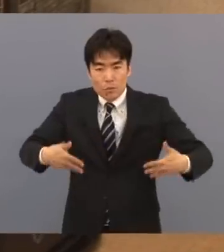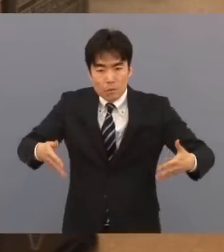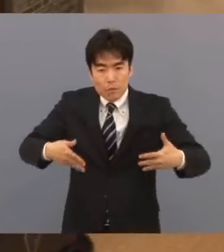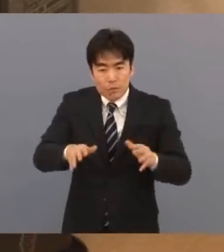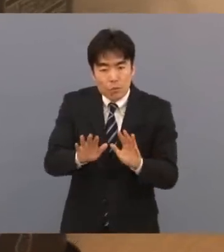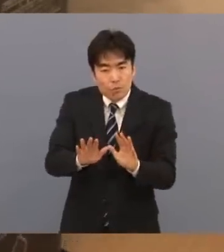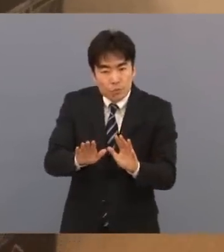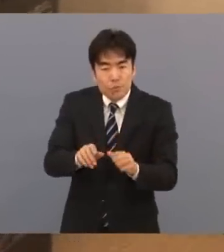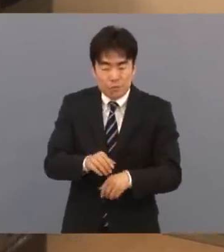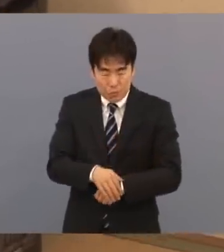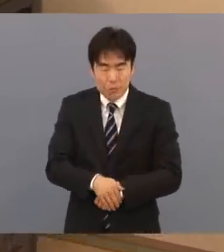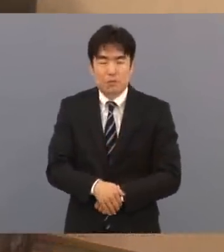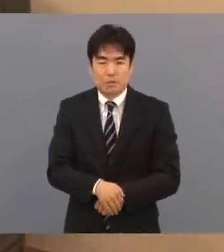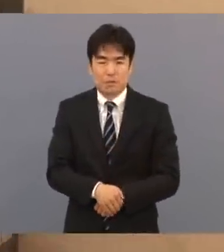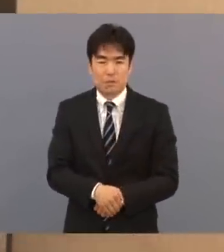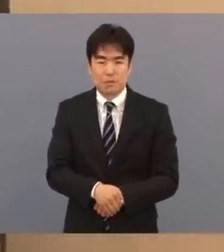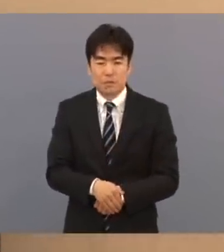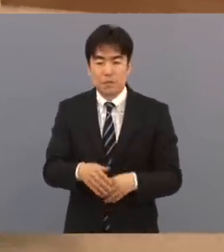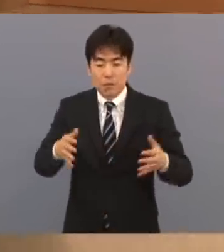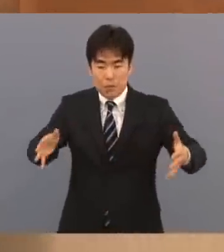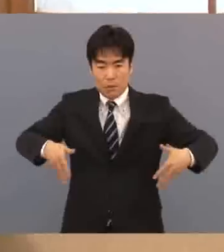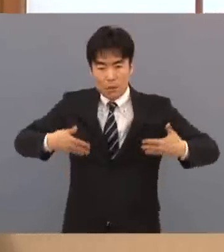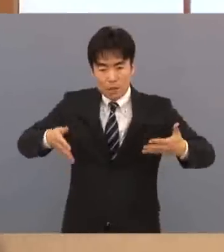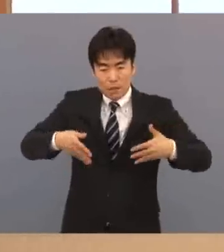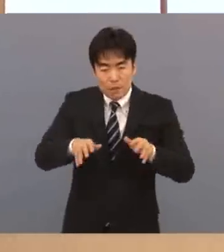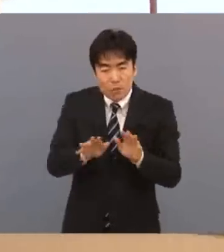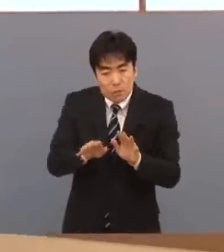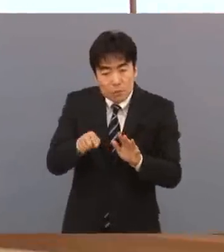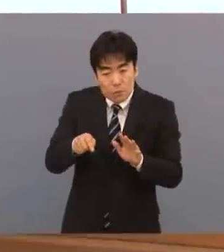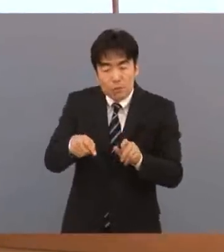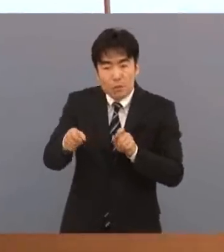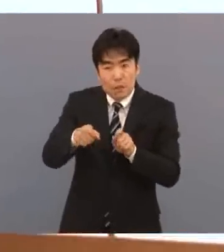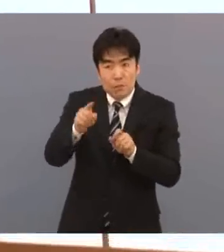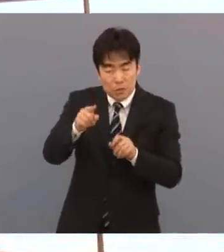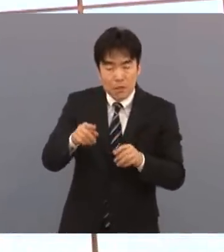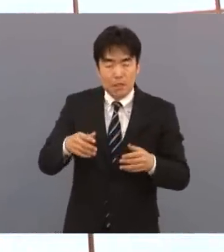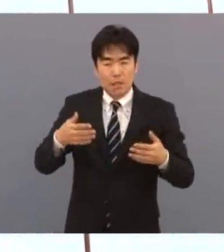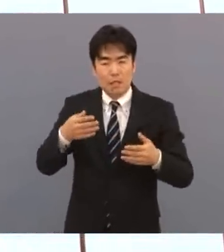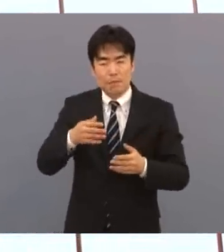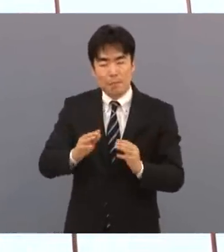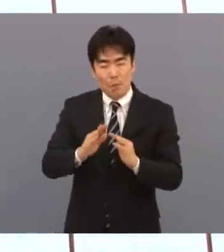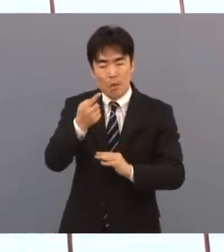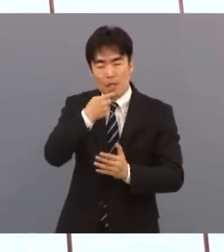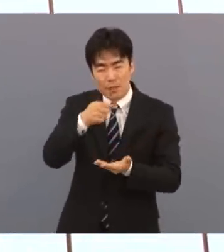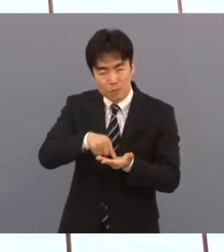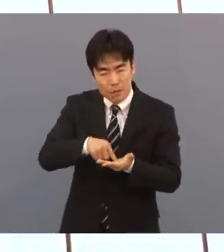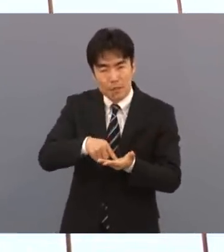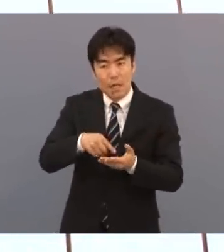ストーブの近くに燃えやすいものを置いていませんか？